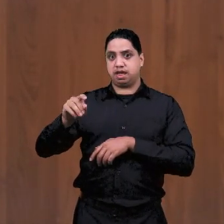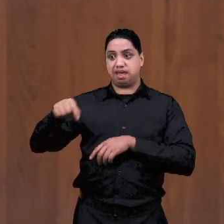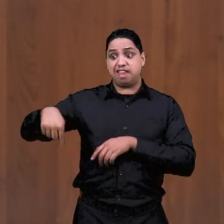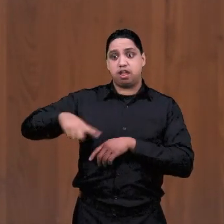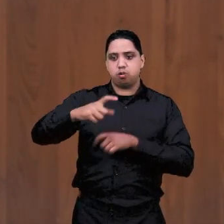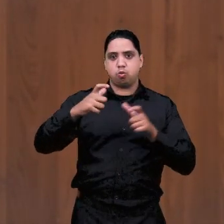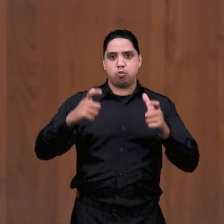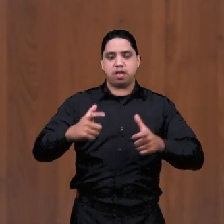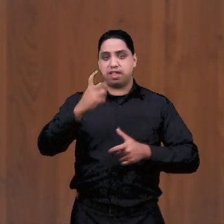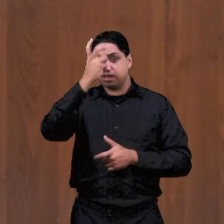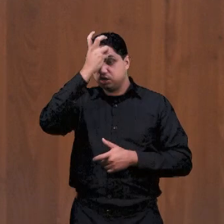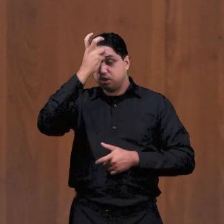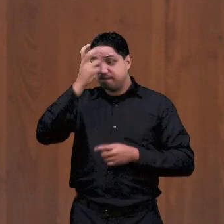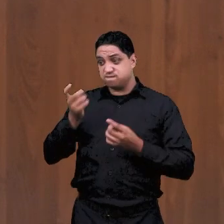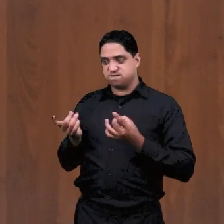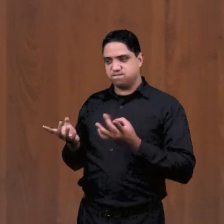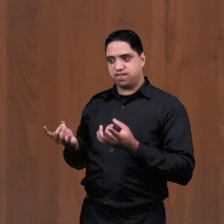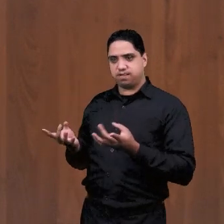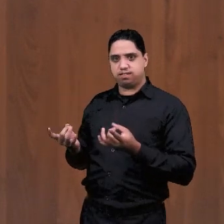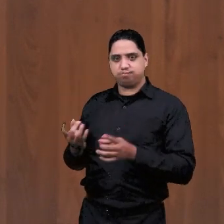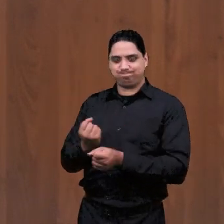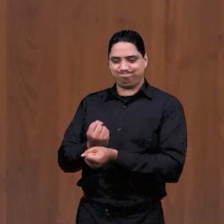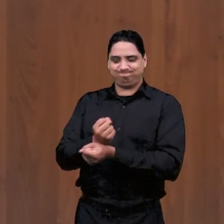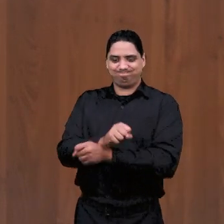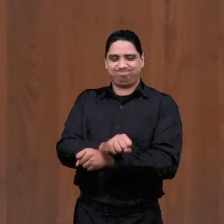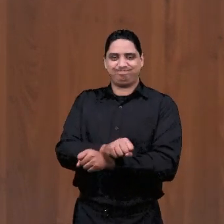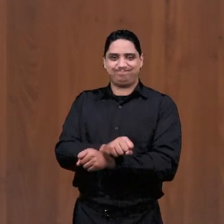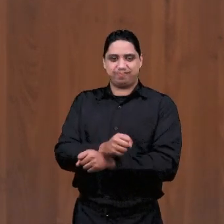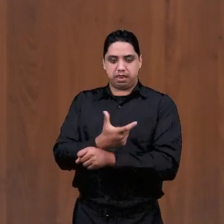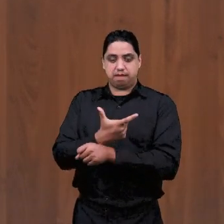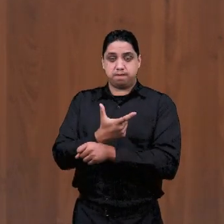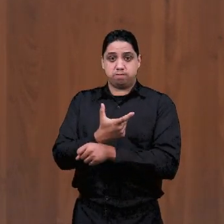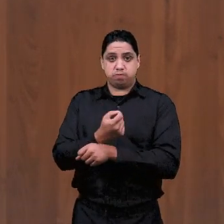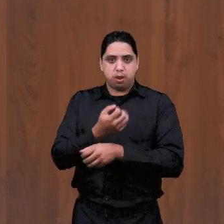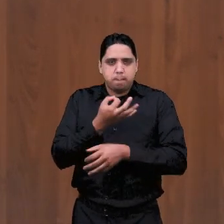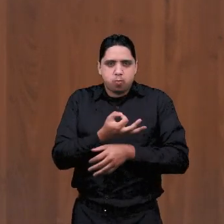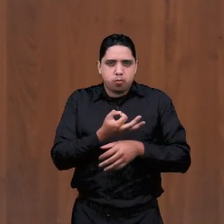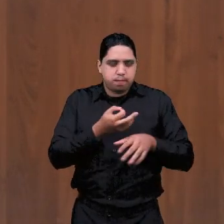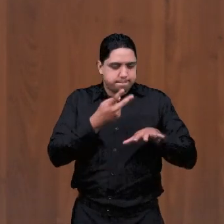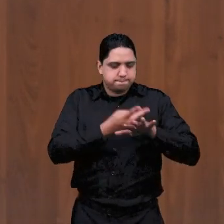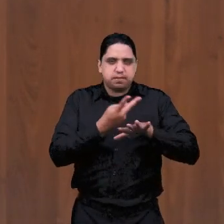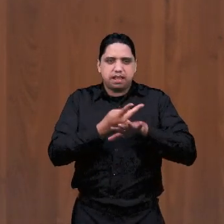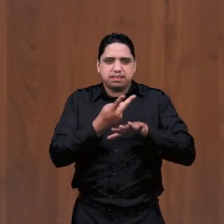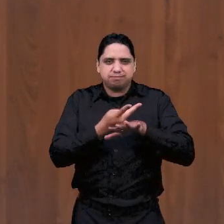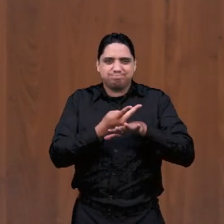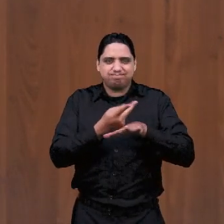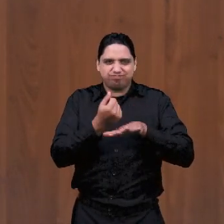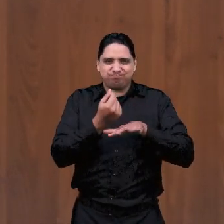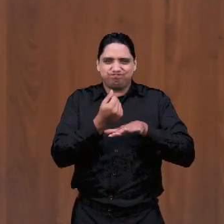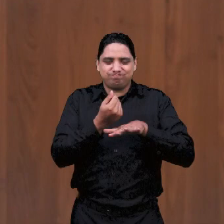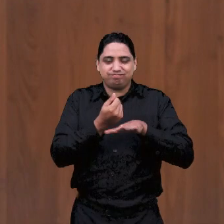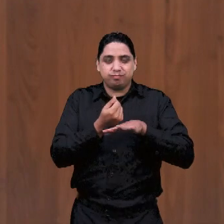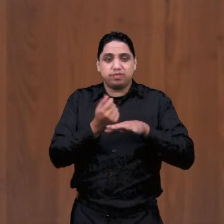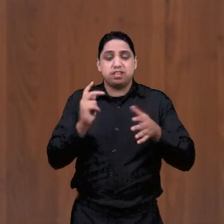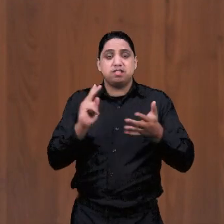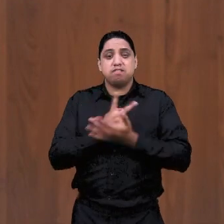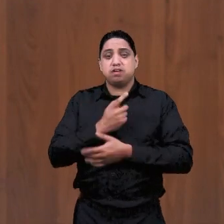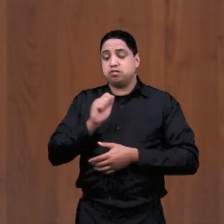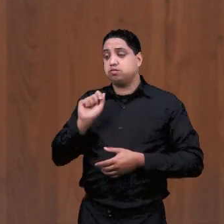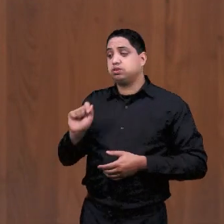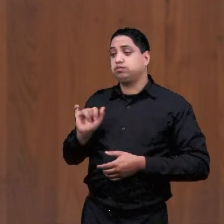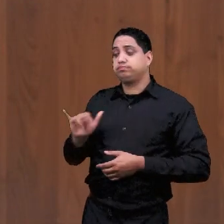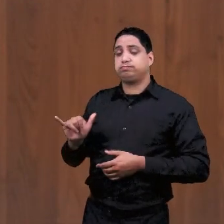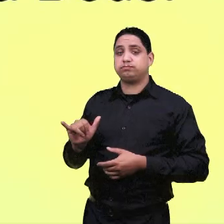madianites qui allaient en Égypte et ils ont vendu Joseph à ces madianites par 20 pièces d'argent. Ils ont